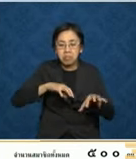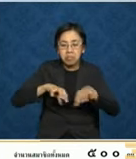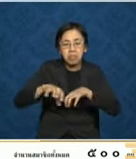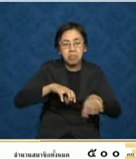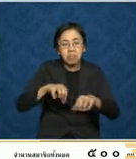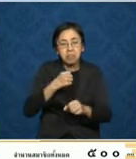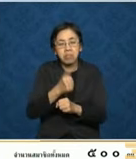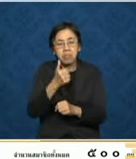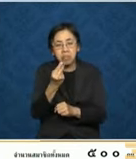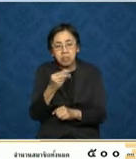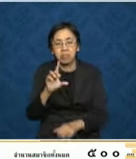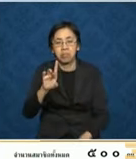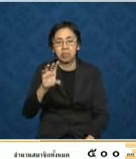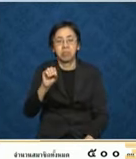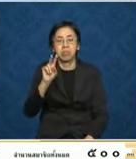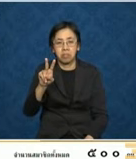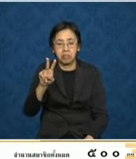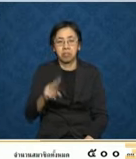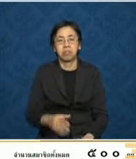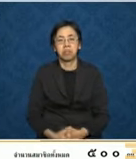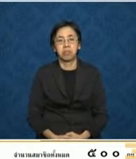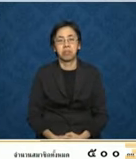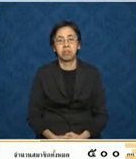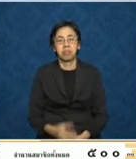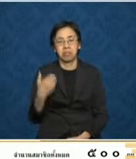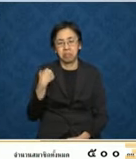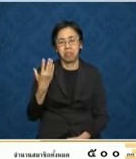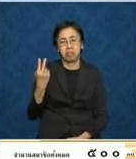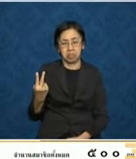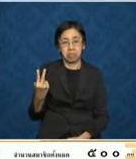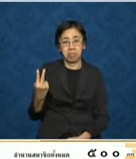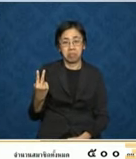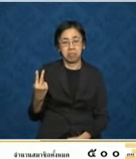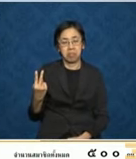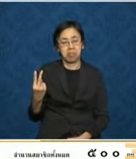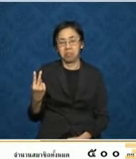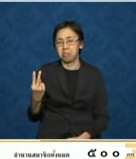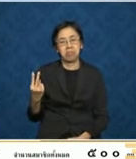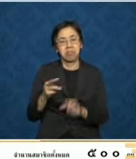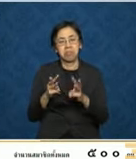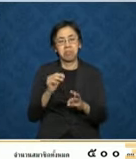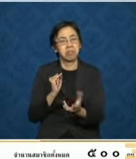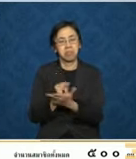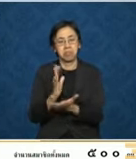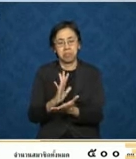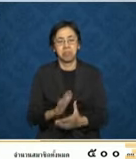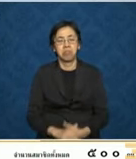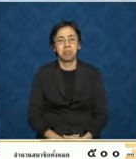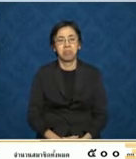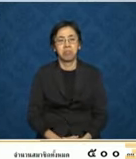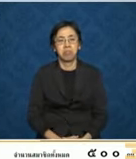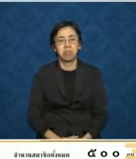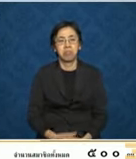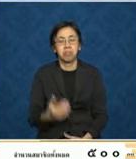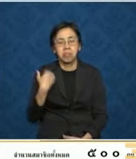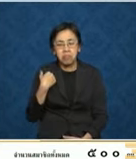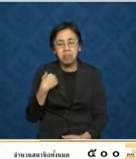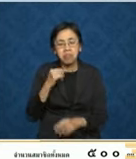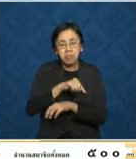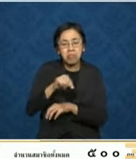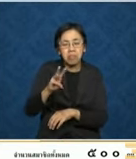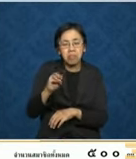ได้แค่152แห่งและอีก2แห่งเนี่ยไม่ถูกวิธีการทางวิชาการอีก62แ